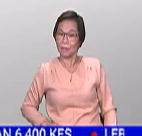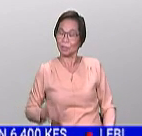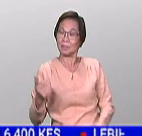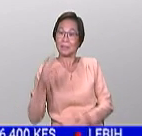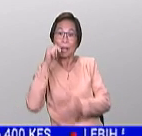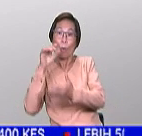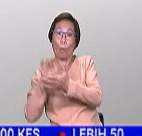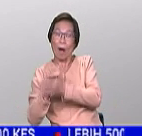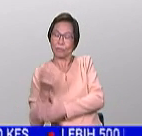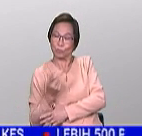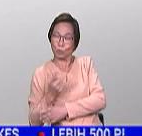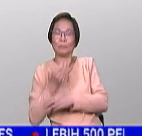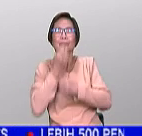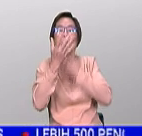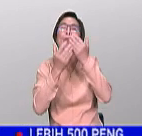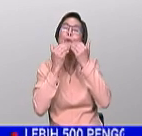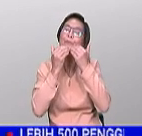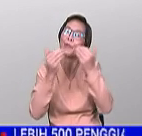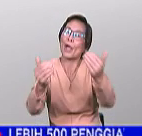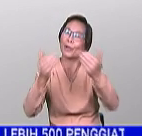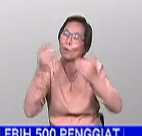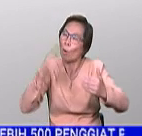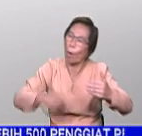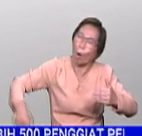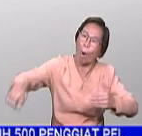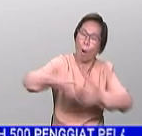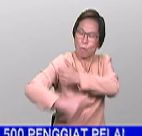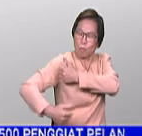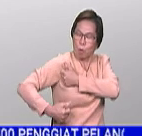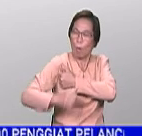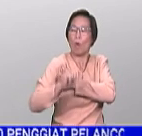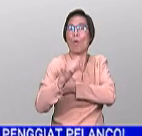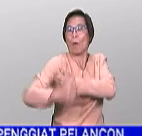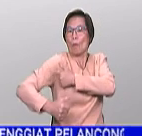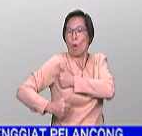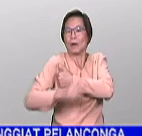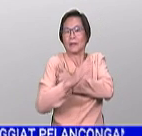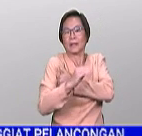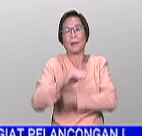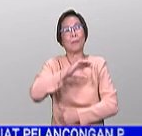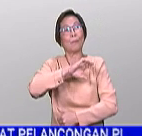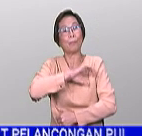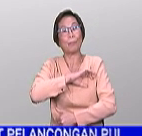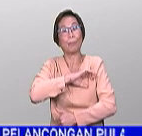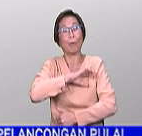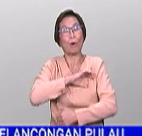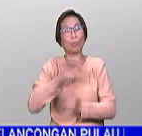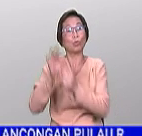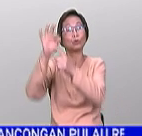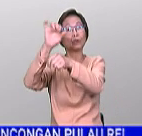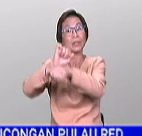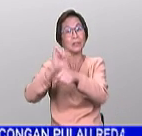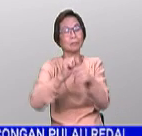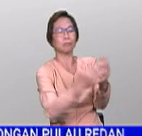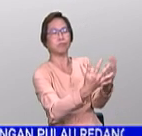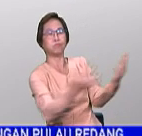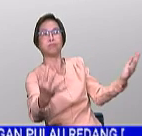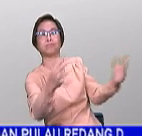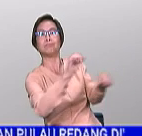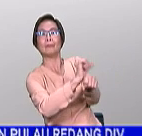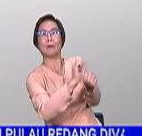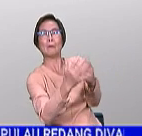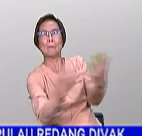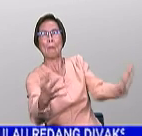berdua turun menjahitkan penghargaan kepada para perwira ettim dan pdrm khususnya yang bertugas di barisan hadapan